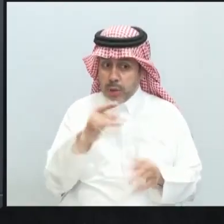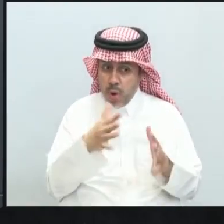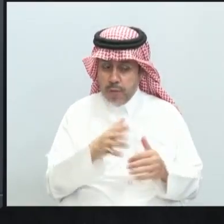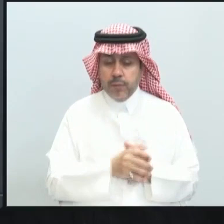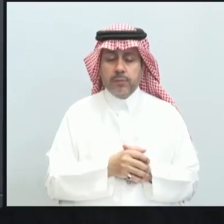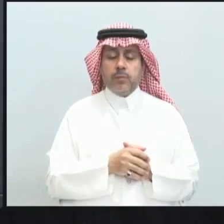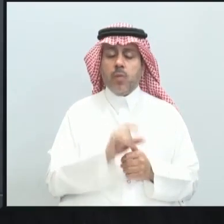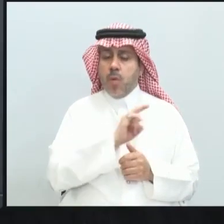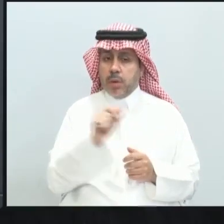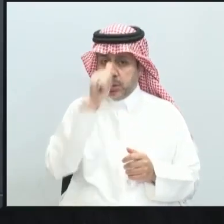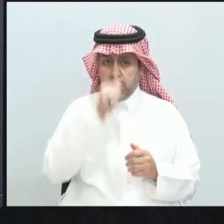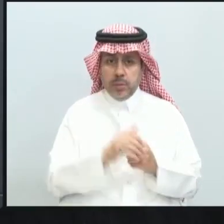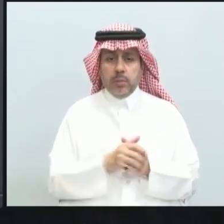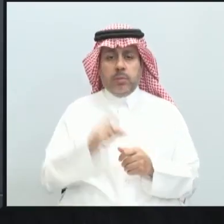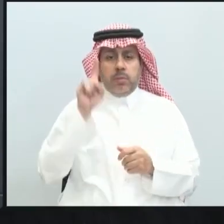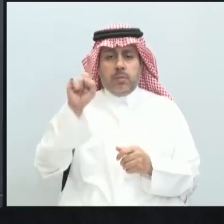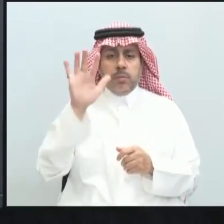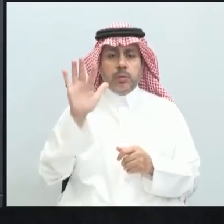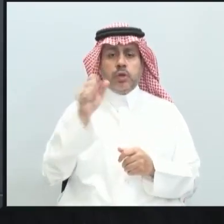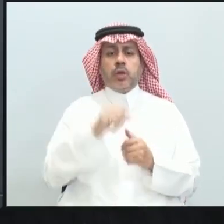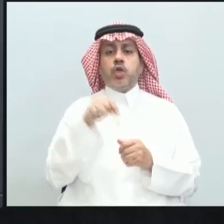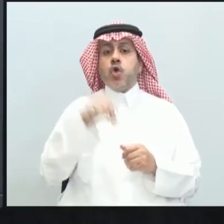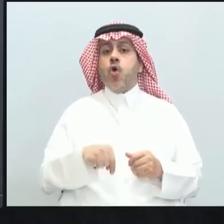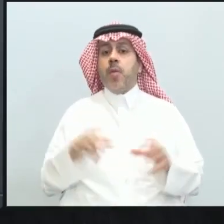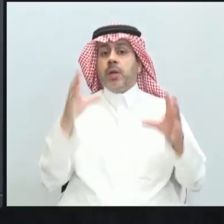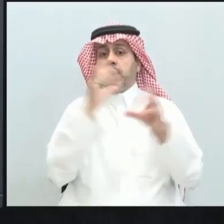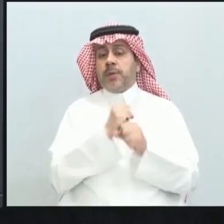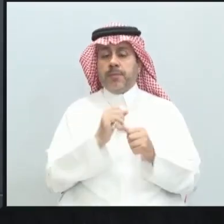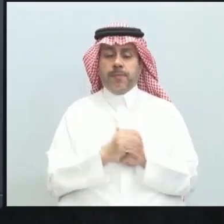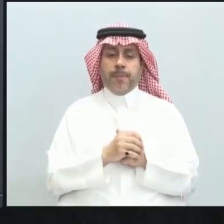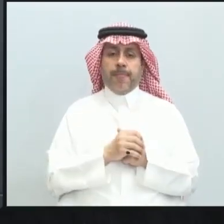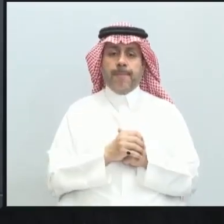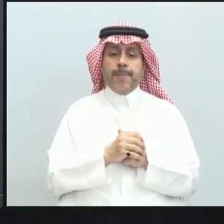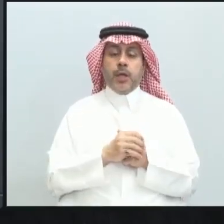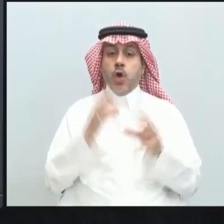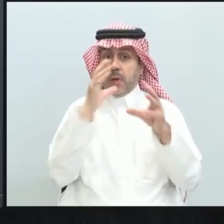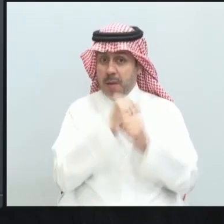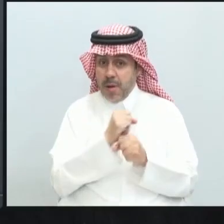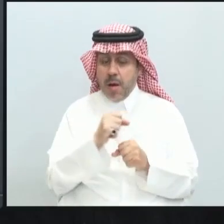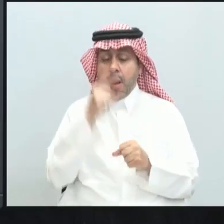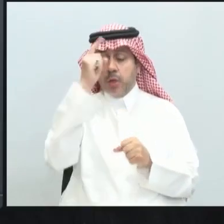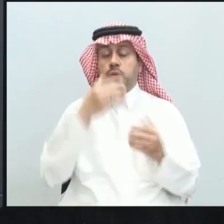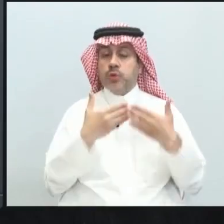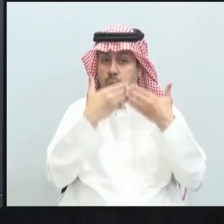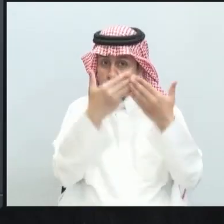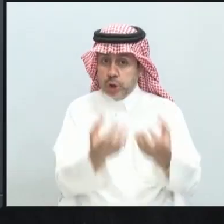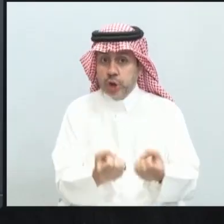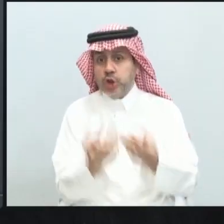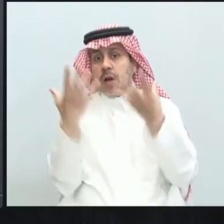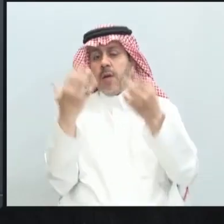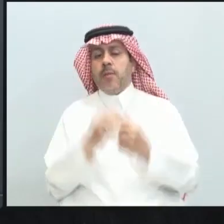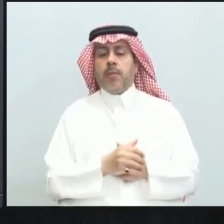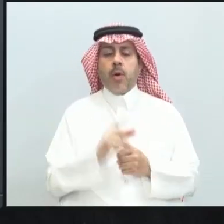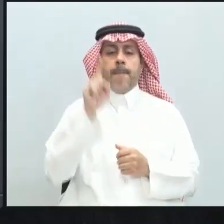البشرى العظيمه البشرى يوم القيامه حينما يبشر العبد بجنات من الله سبحانه وتعالى ورضوان كل هذا